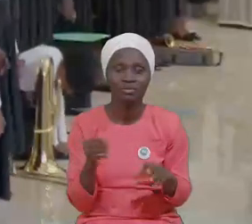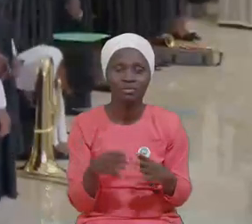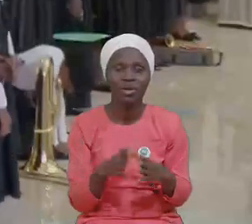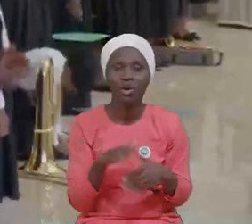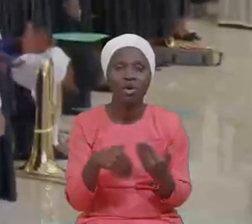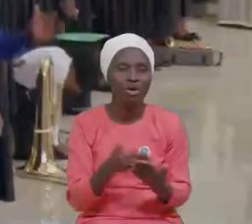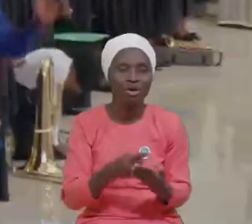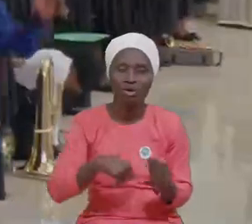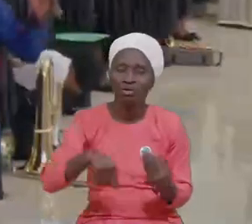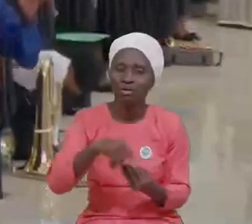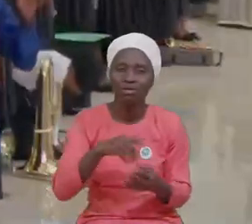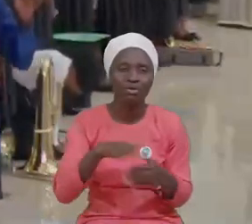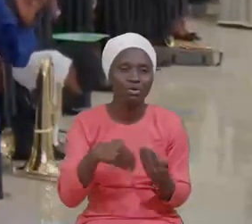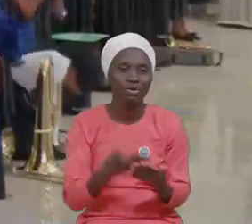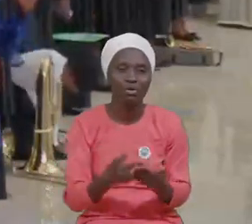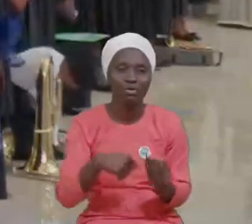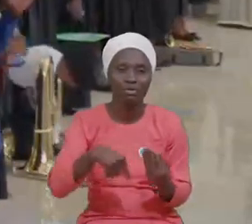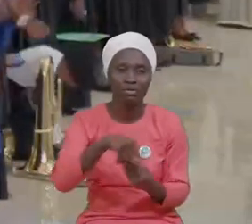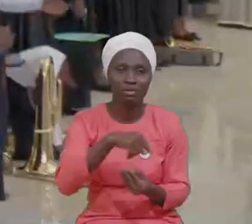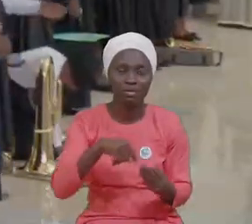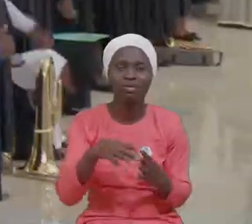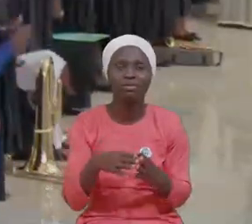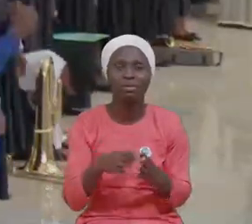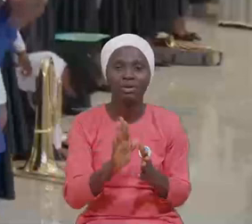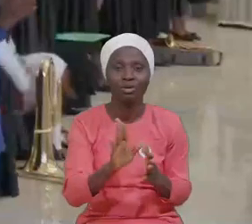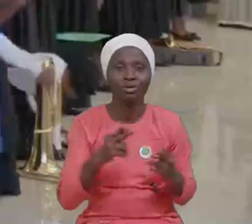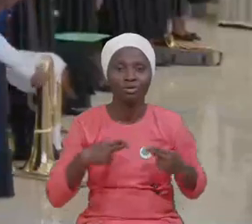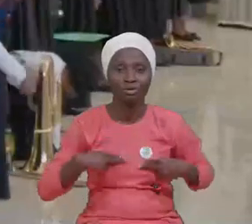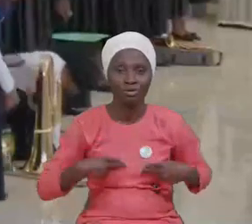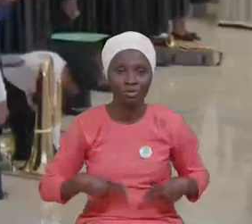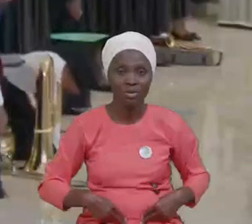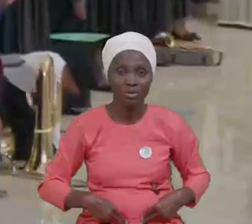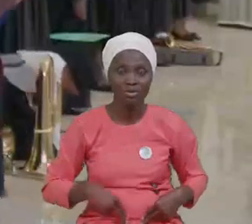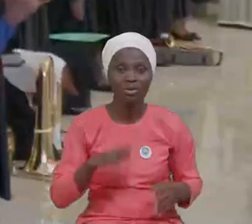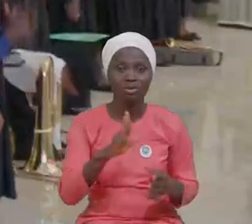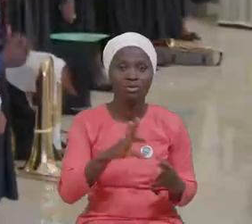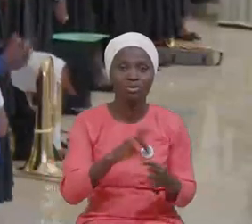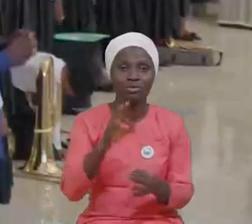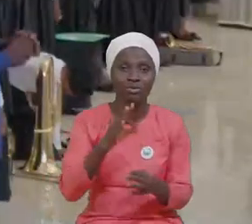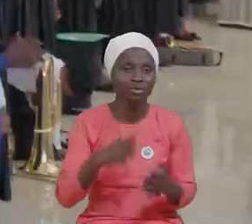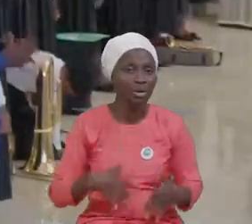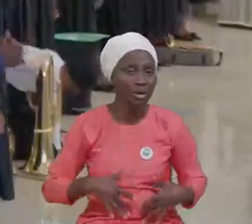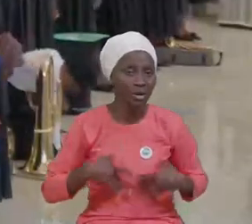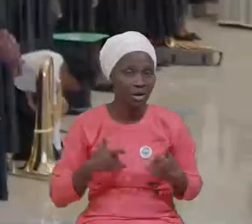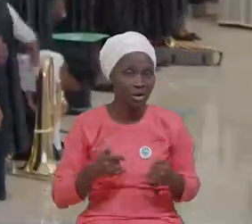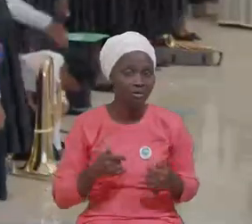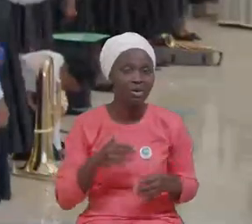Te lever pour le progrès complet. Ta santé, ta vie